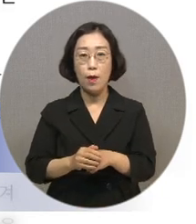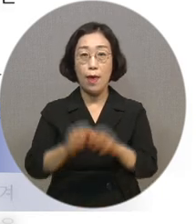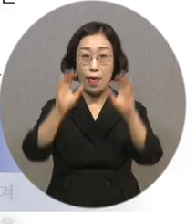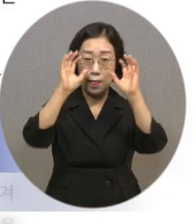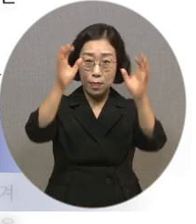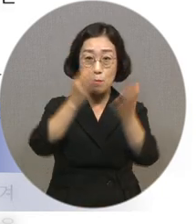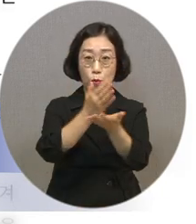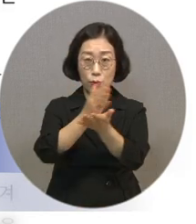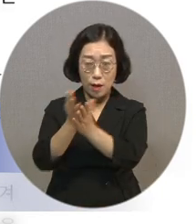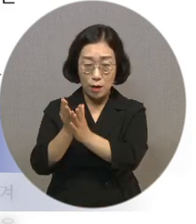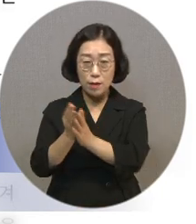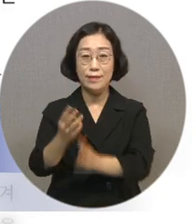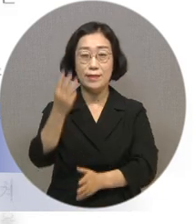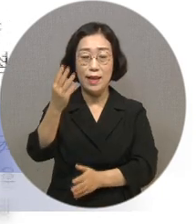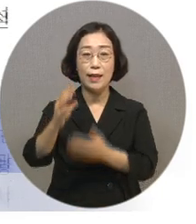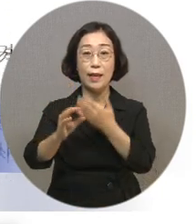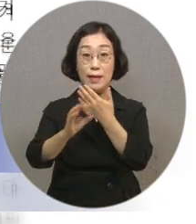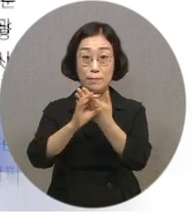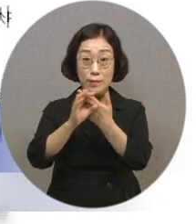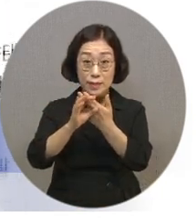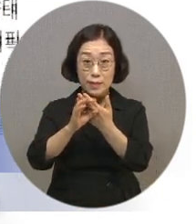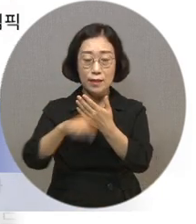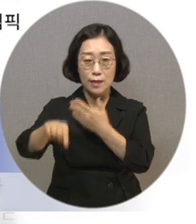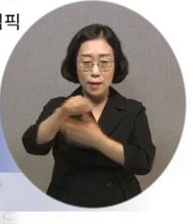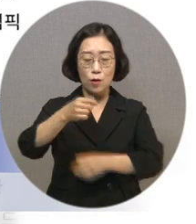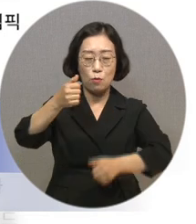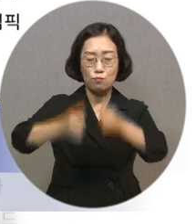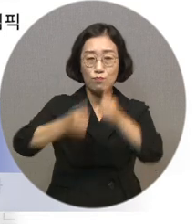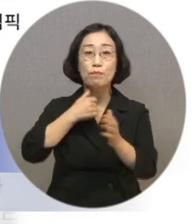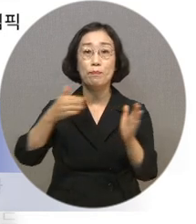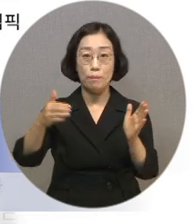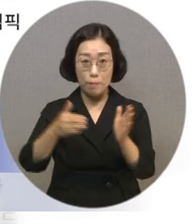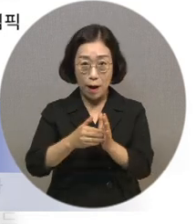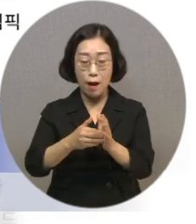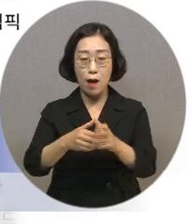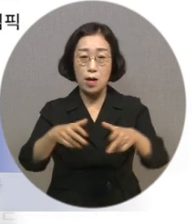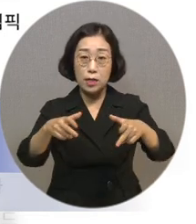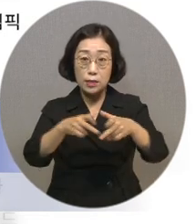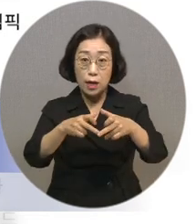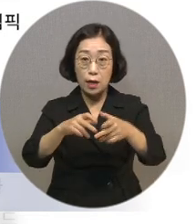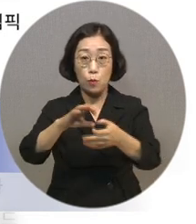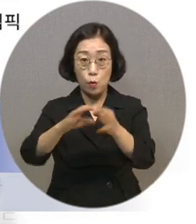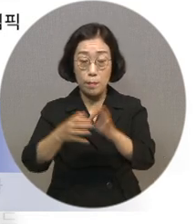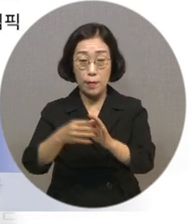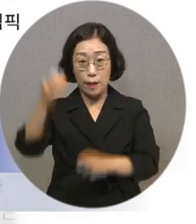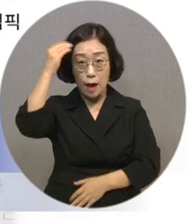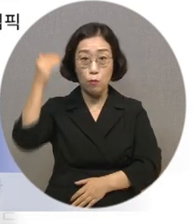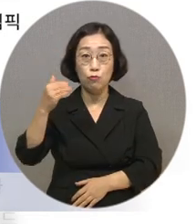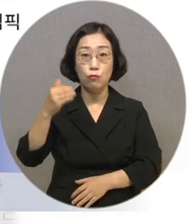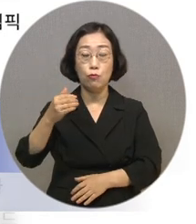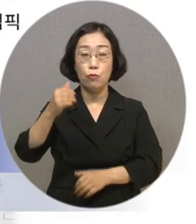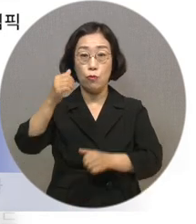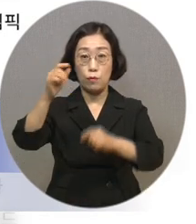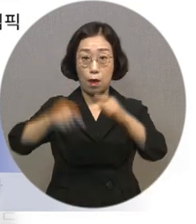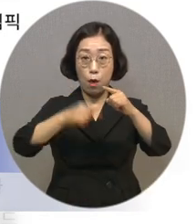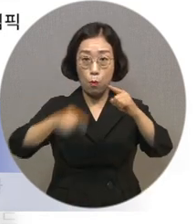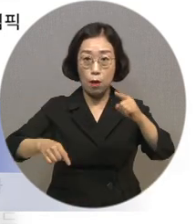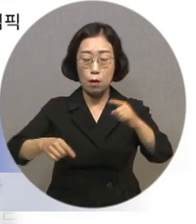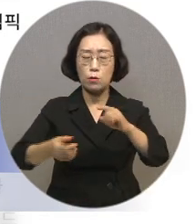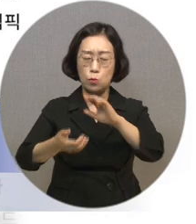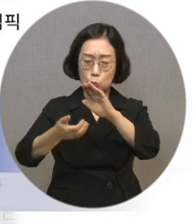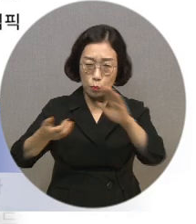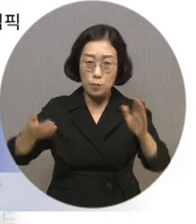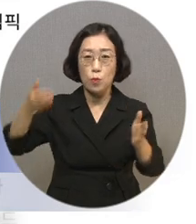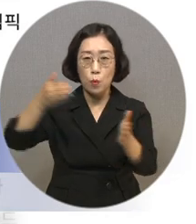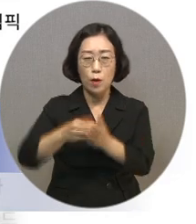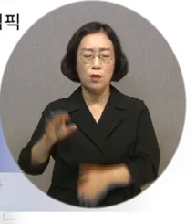시범 종목에서 기량을 겨웠는데 어 스페셜 올림픽 코리아는 전국의 발달 장애인 선수들이 모여 그동안 흘린 소중한